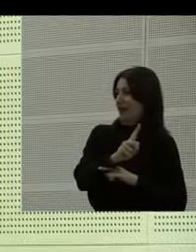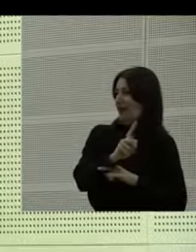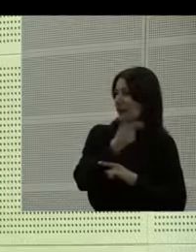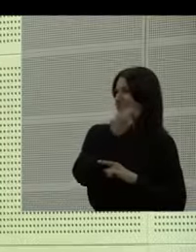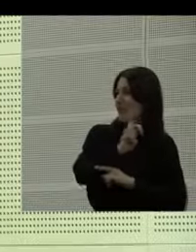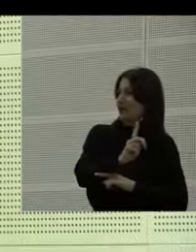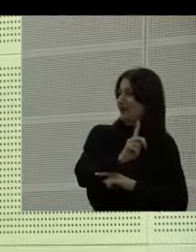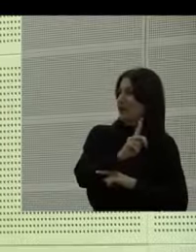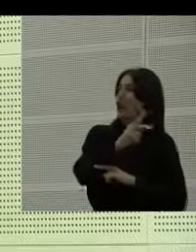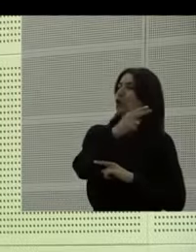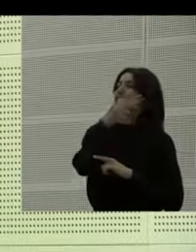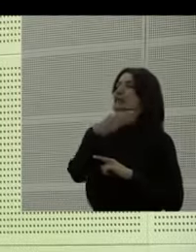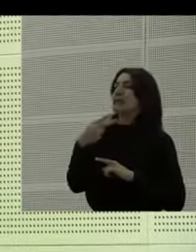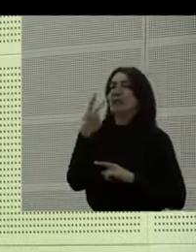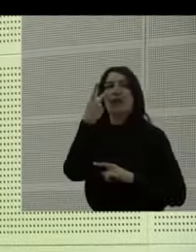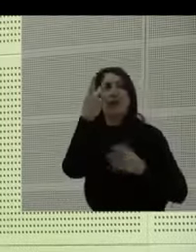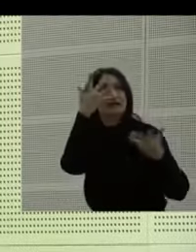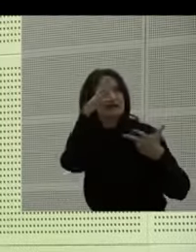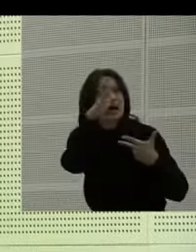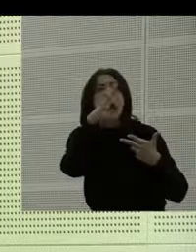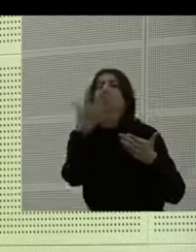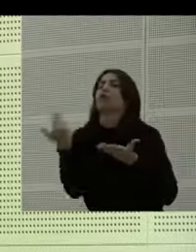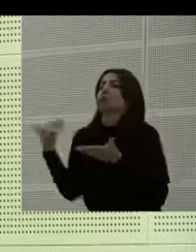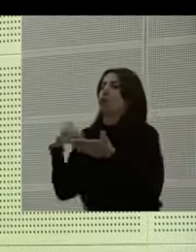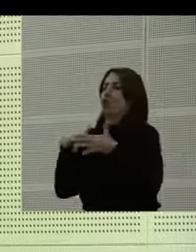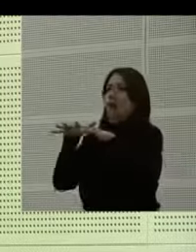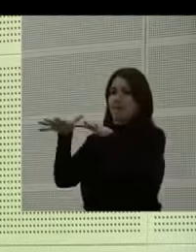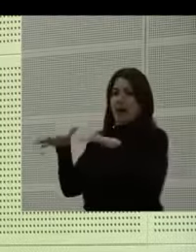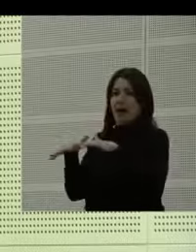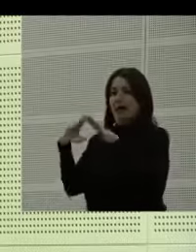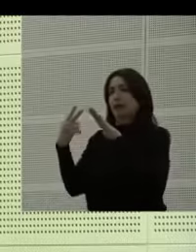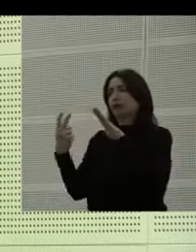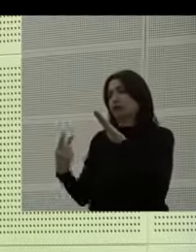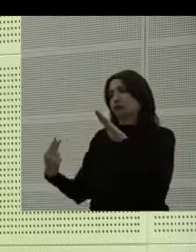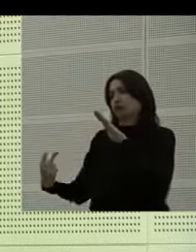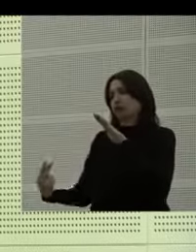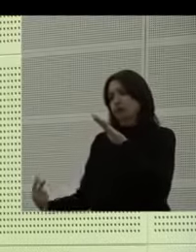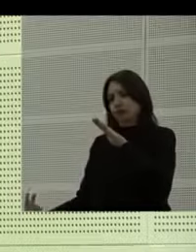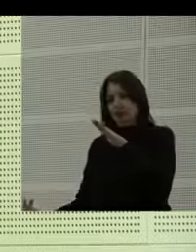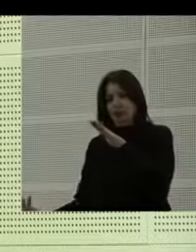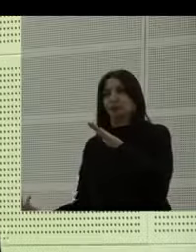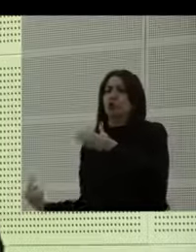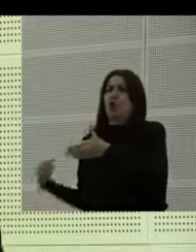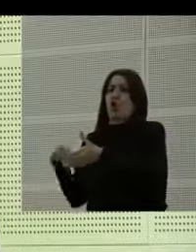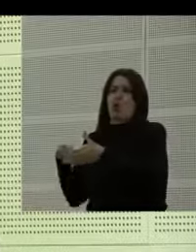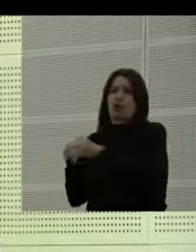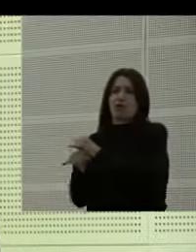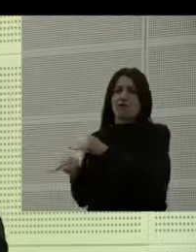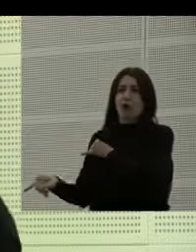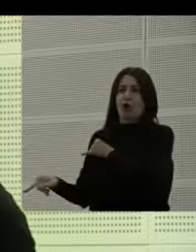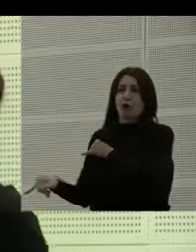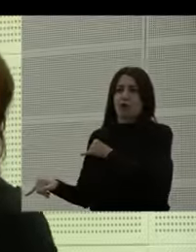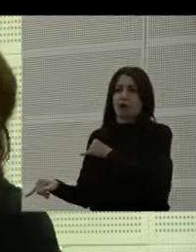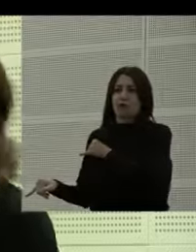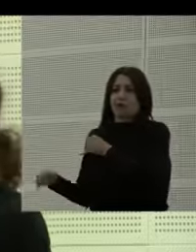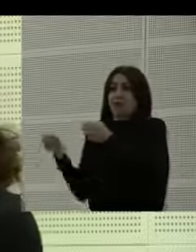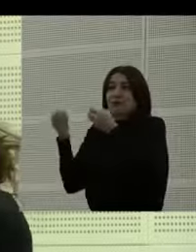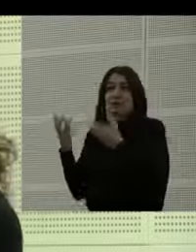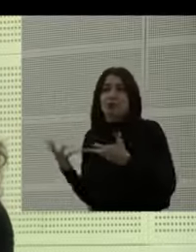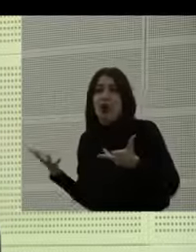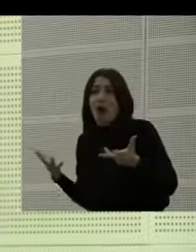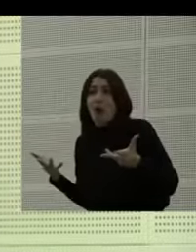La sirenetta ritorna nel mare, ma succede quella cosa meravigliosa che succede